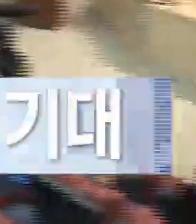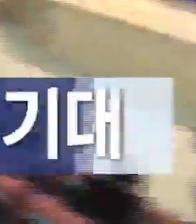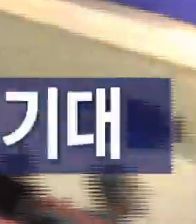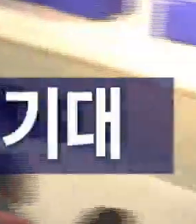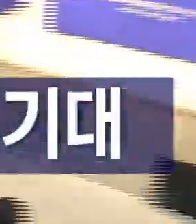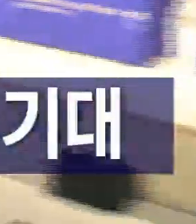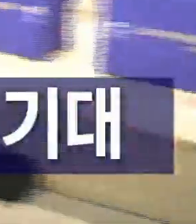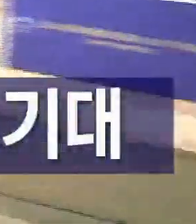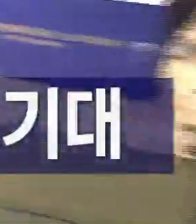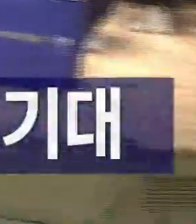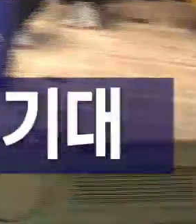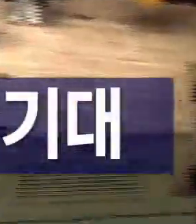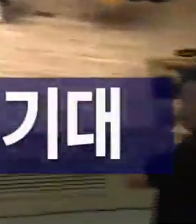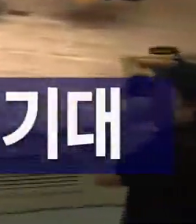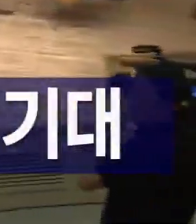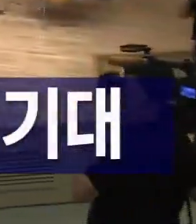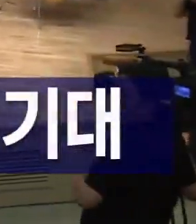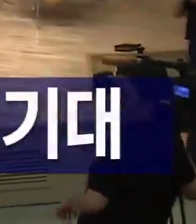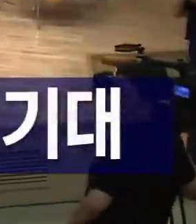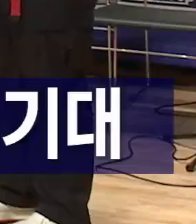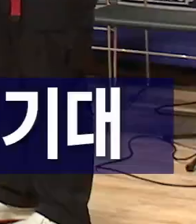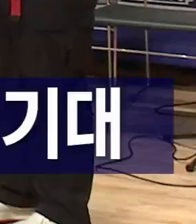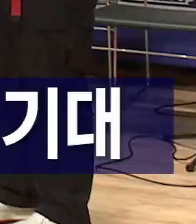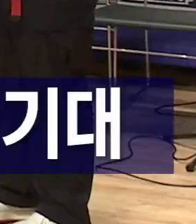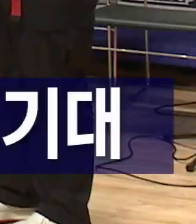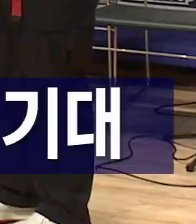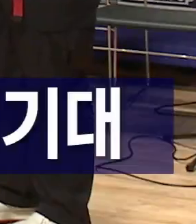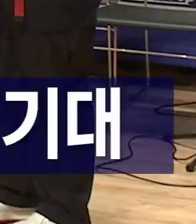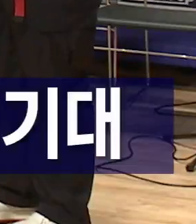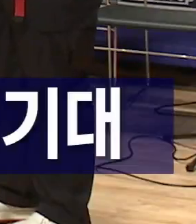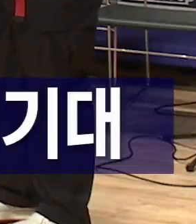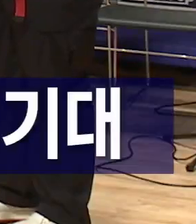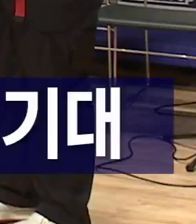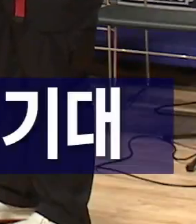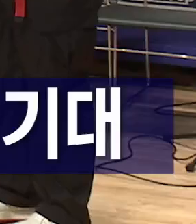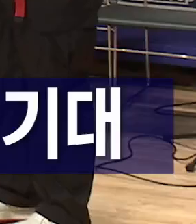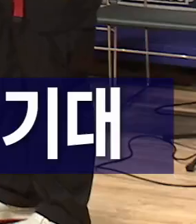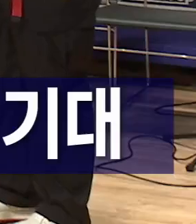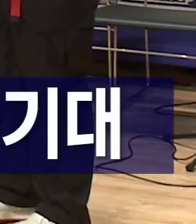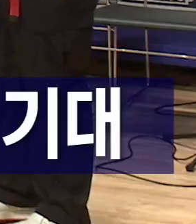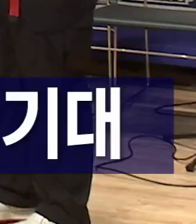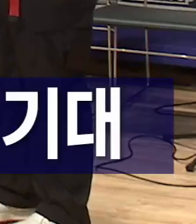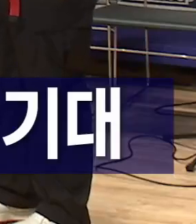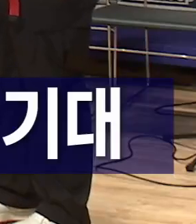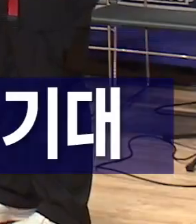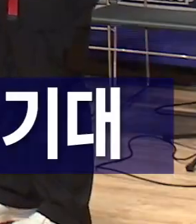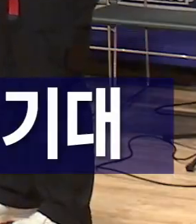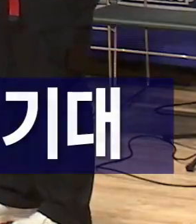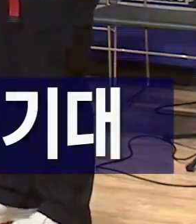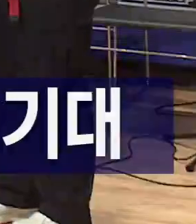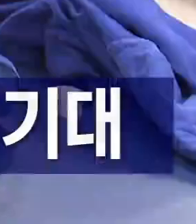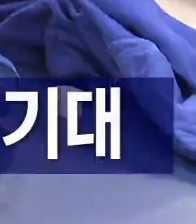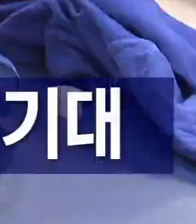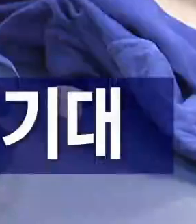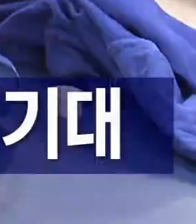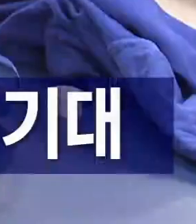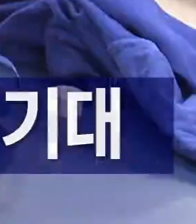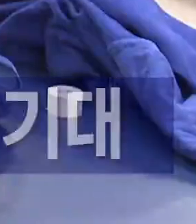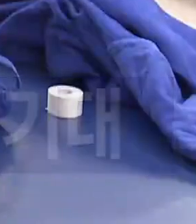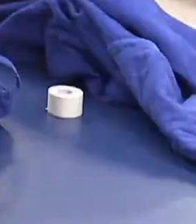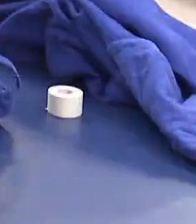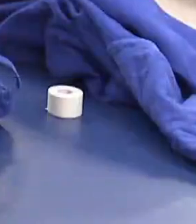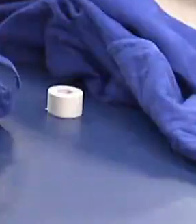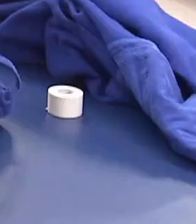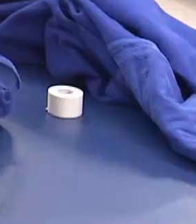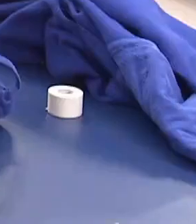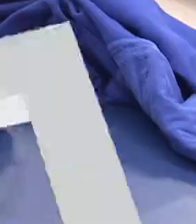파리올림픽이 한 달 앞으로 다가오면서 대회 준비에 한창인 진천 국가대표 선수촌이 마지막으로 언론에 공개됐습니다. 현장을